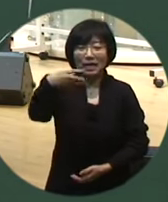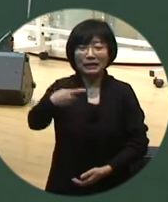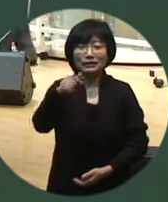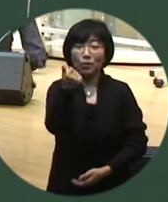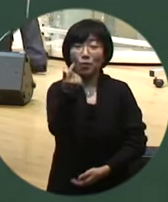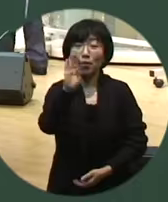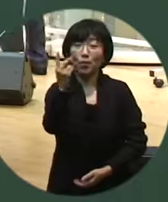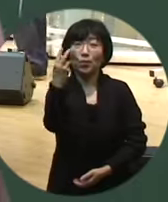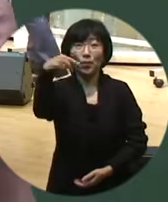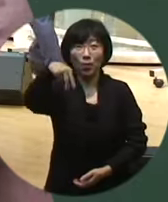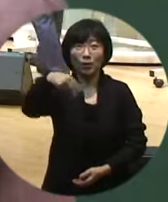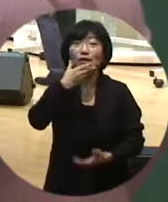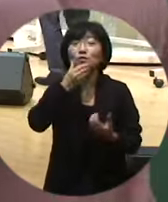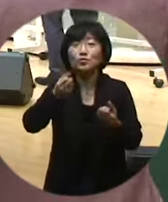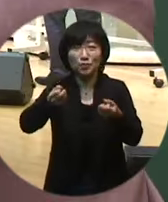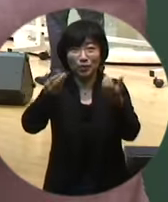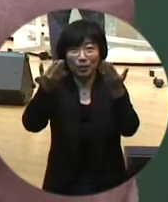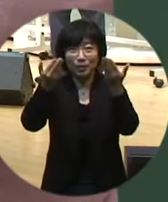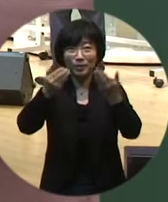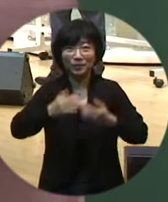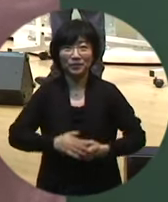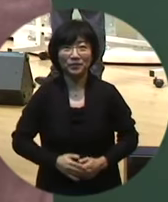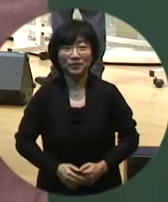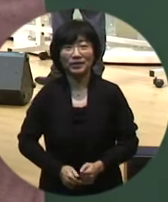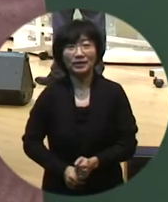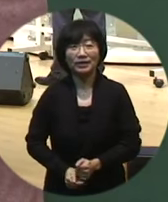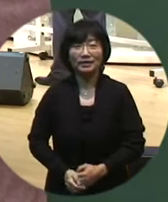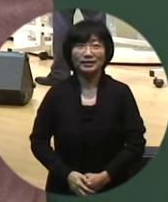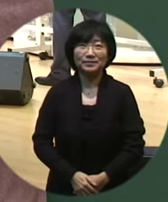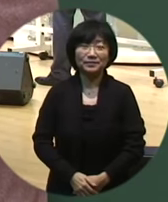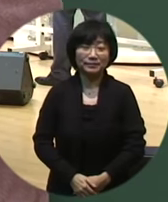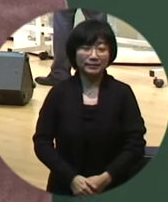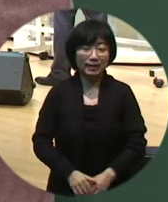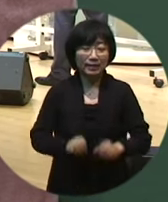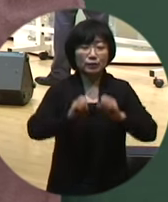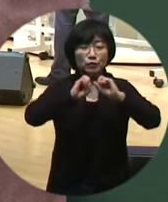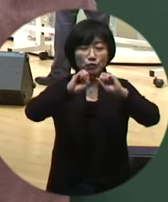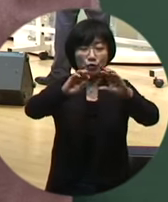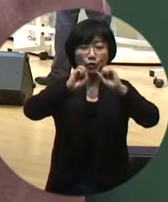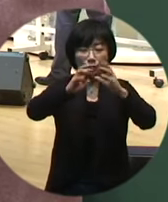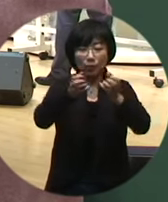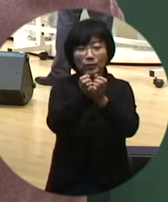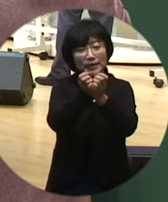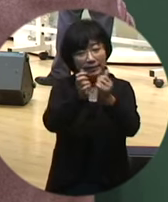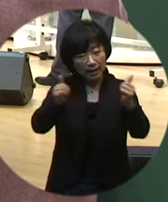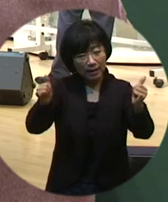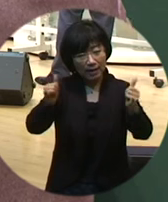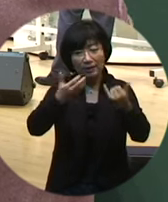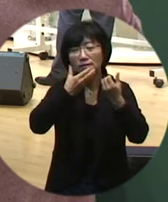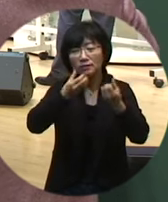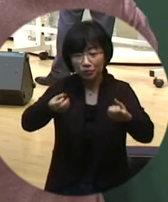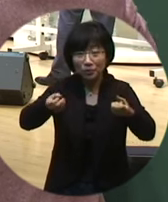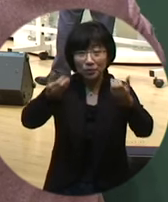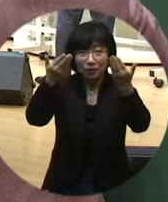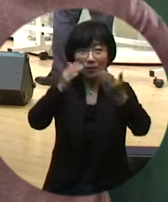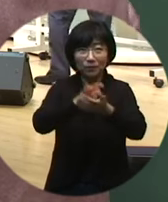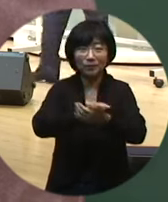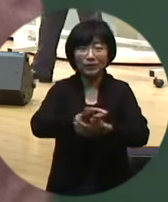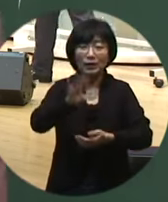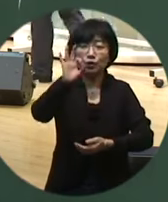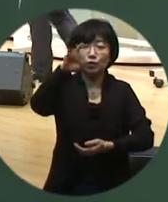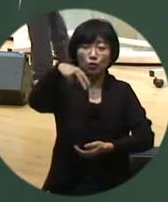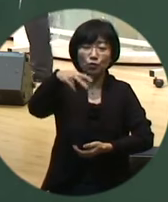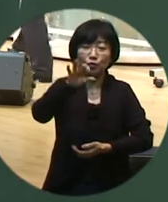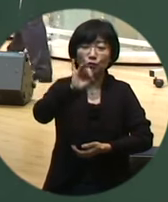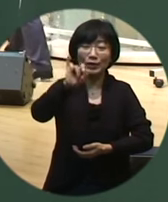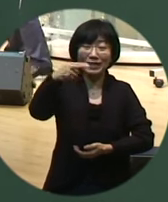And he gained the blessing of Rehoboth. 전도자의 축복입니다. This is the blessing of the evangelist. 유일성의 응답이 온 거예요.